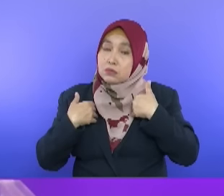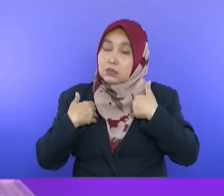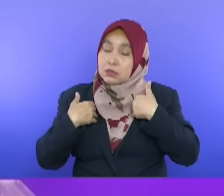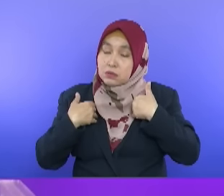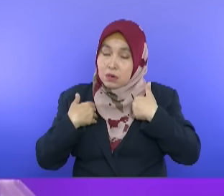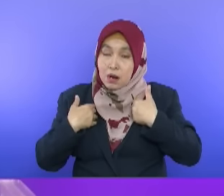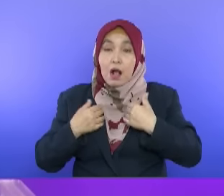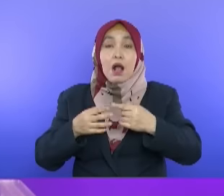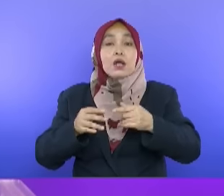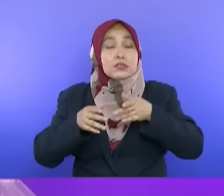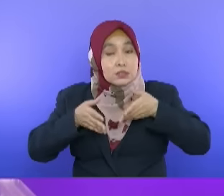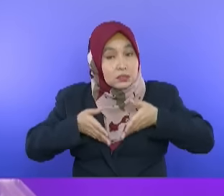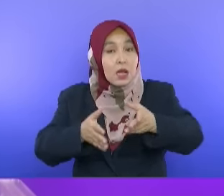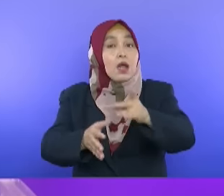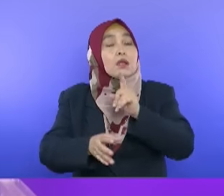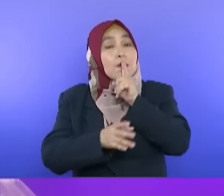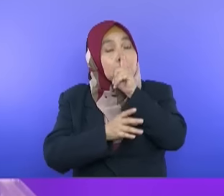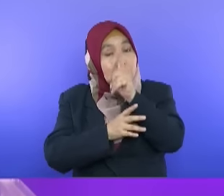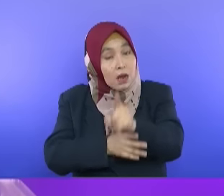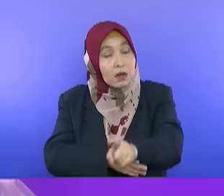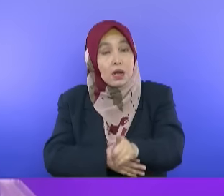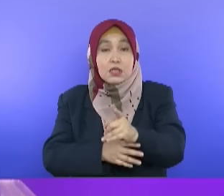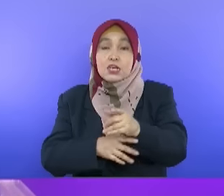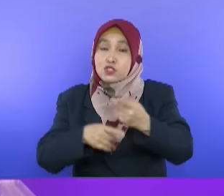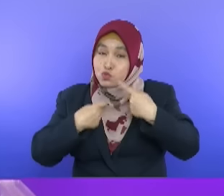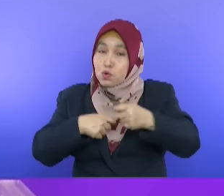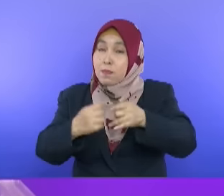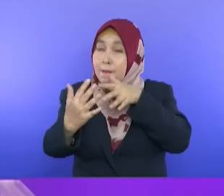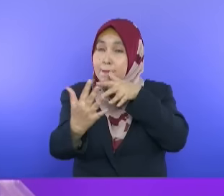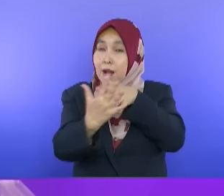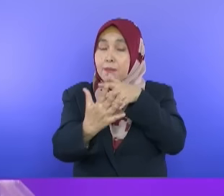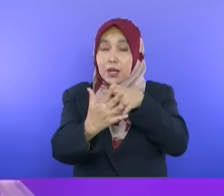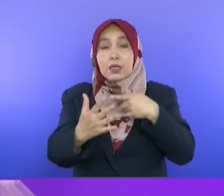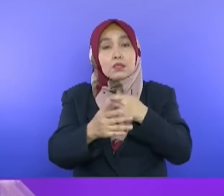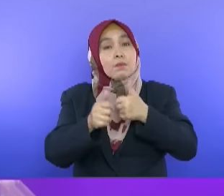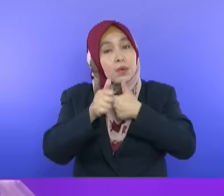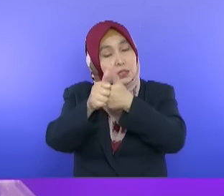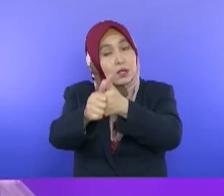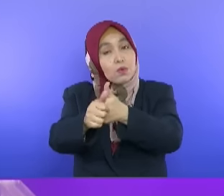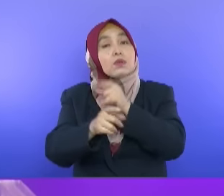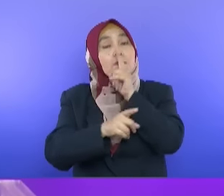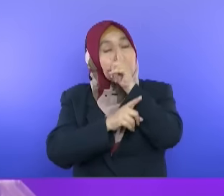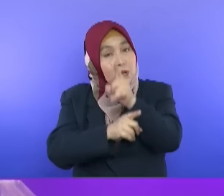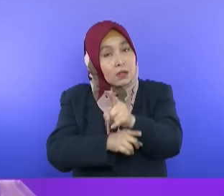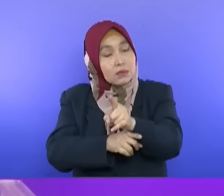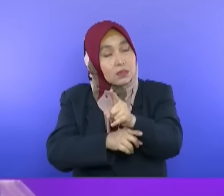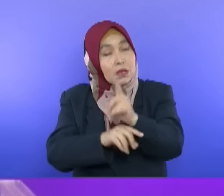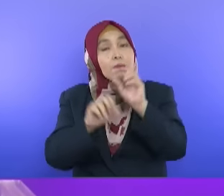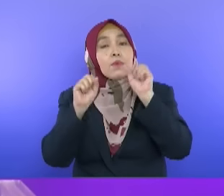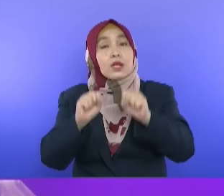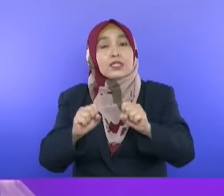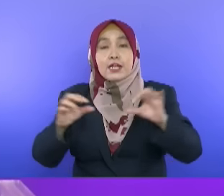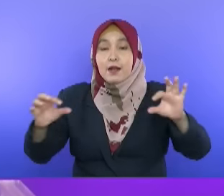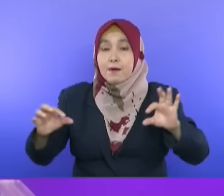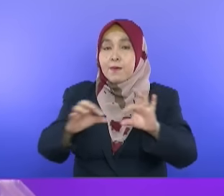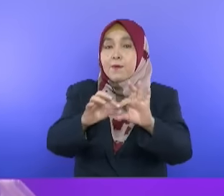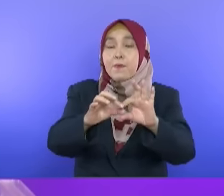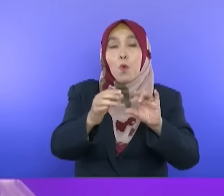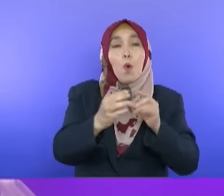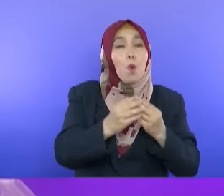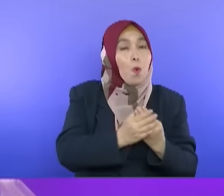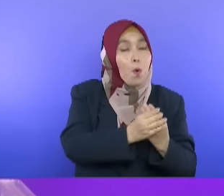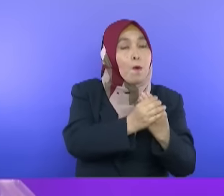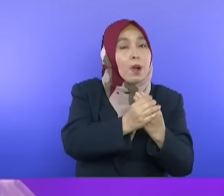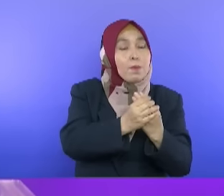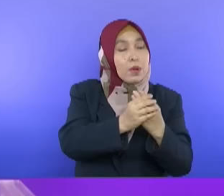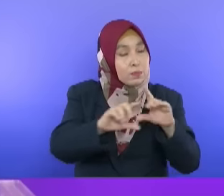Al Haq jadi dia akan coba mengha daripada kita mengikut kebenaran agar boleh jadi geng syaitan untuk pergi ke